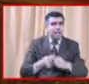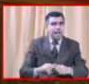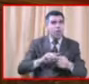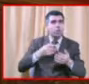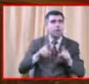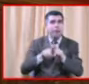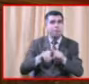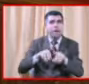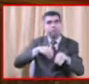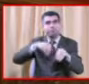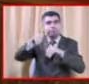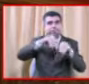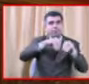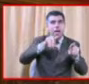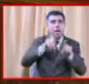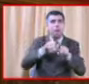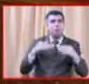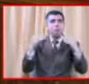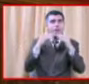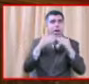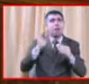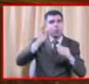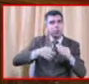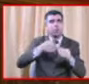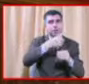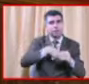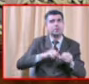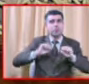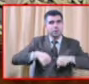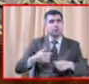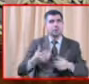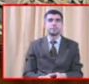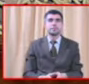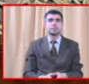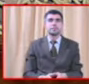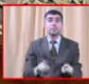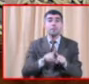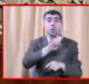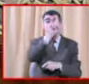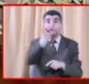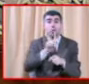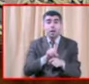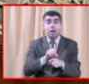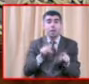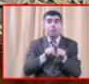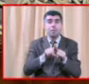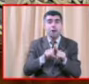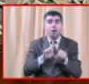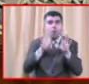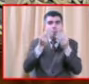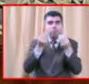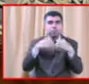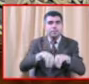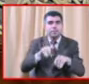حنا غنركزوا على المصحات فين ما حنا بغيناهم. شكرا للجميع. شكرا السيد الوزير. اختلالات تدبير الموارد البشريه بقطاع